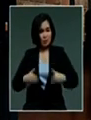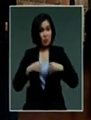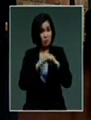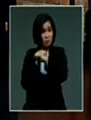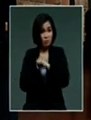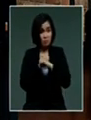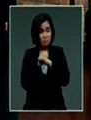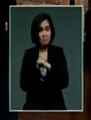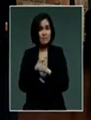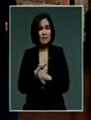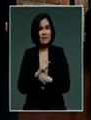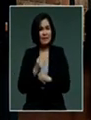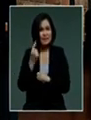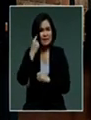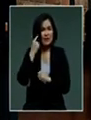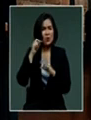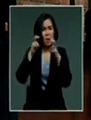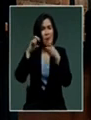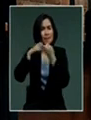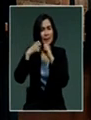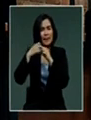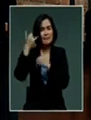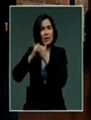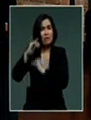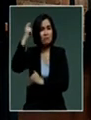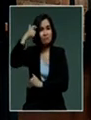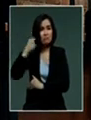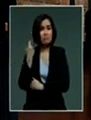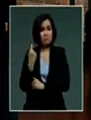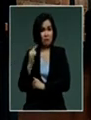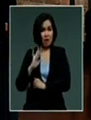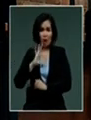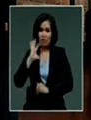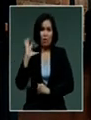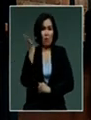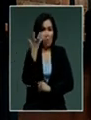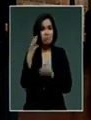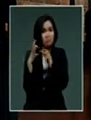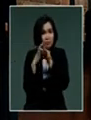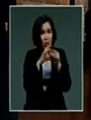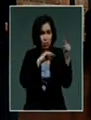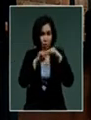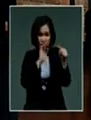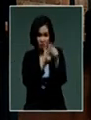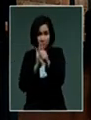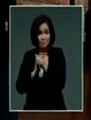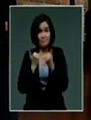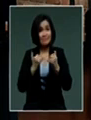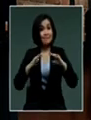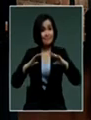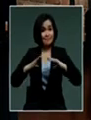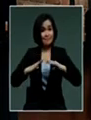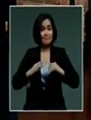ด้วย มันไม่ใช่เรื่องแค่ในเมียนมาอย่างเดียวแต่เป็นเรื่องของทั้งหมดทั้งโลก นะฮะต้องดูแลเรื่องนี้เดี๋ยวพักครู่นึงฮะช่